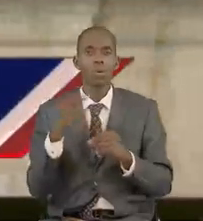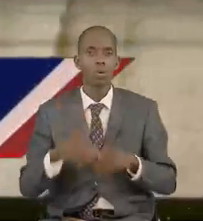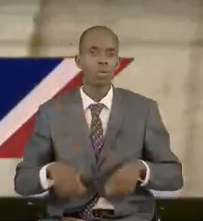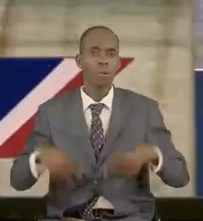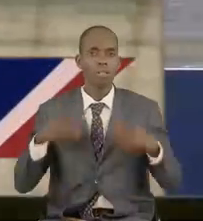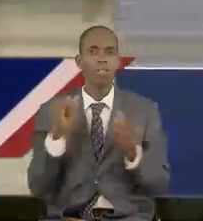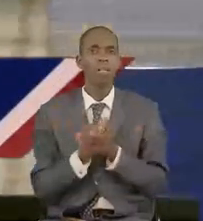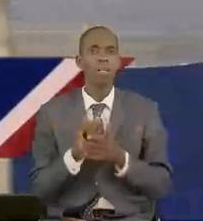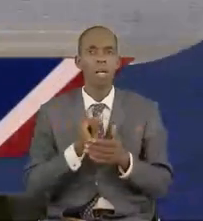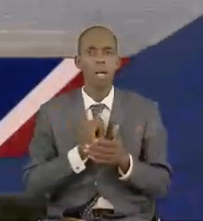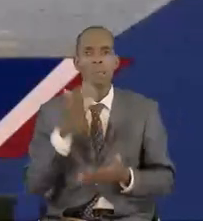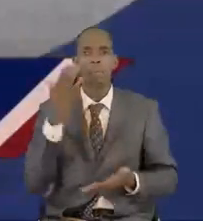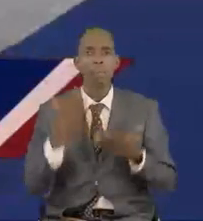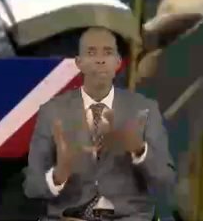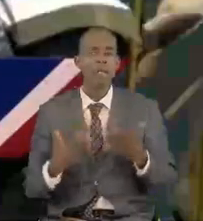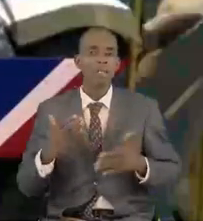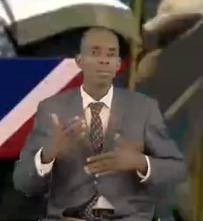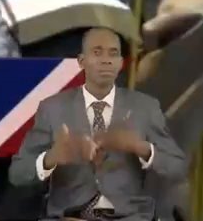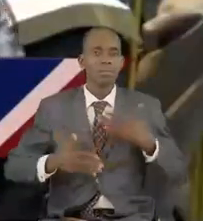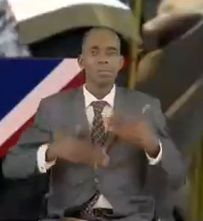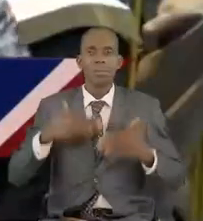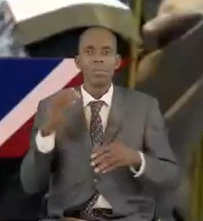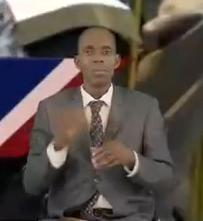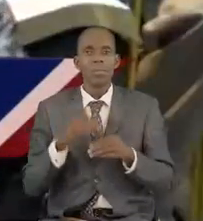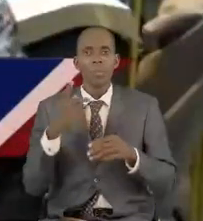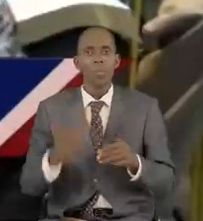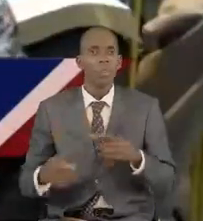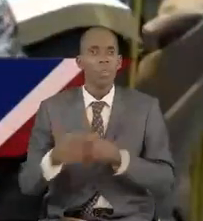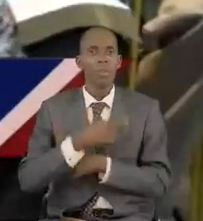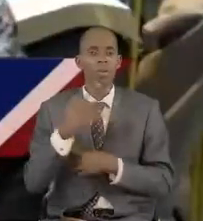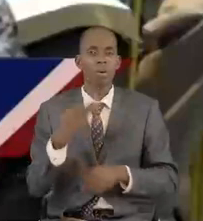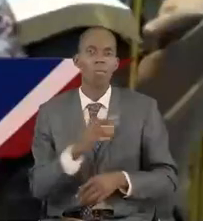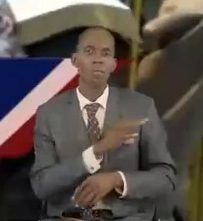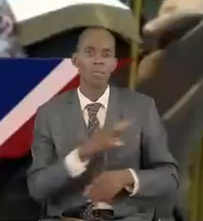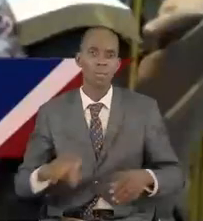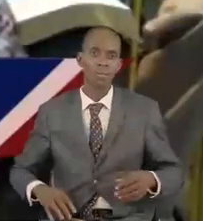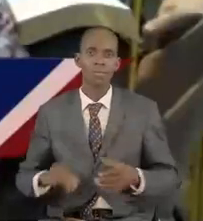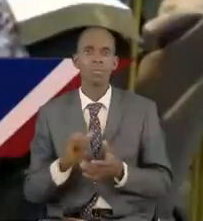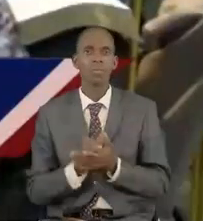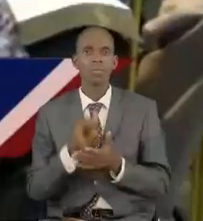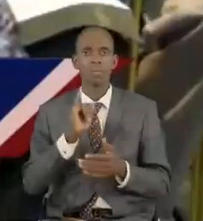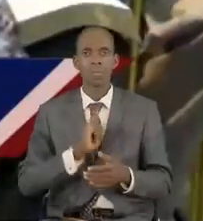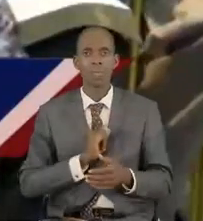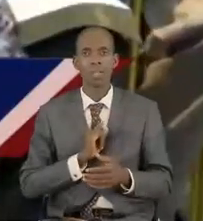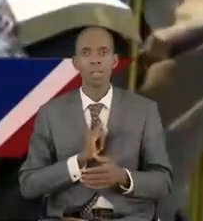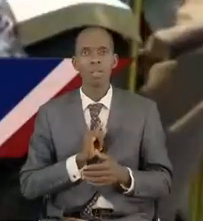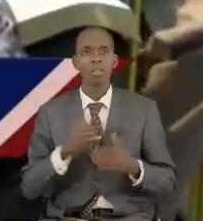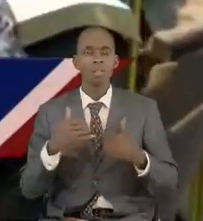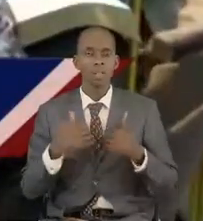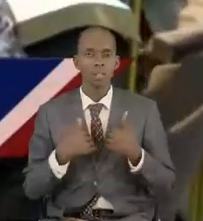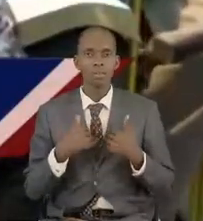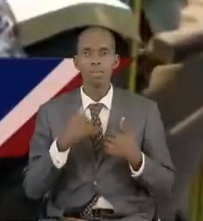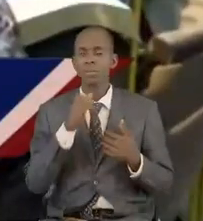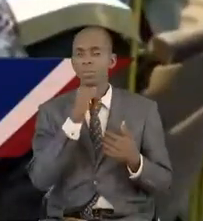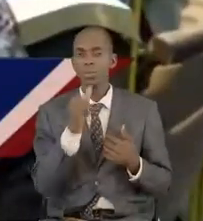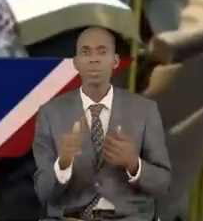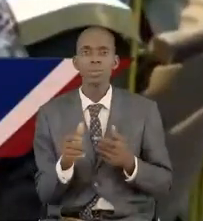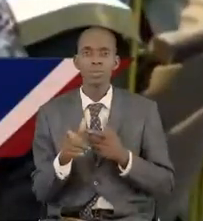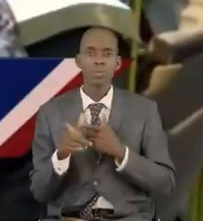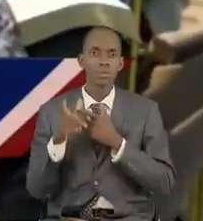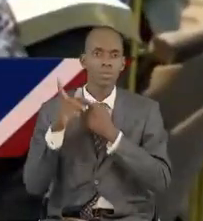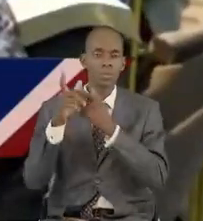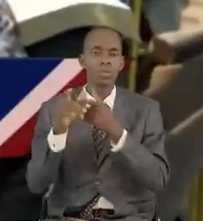et je pourrais me glorifier au jour de Christ de n'avoir pas